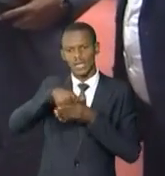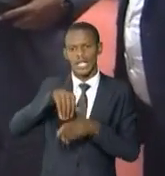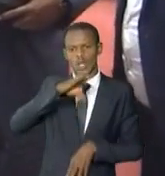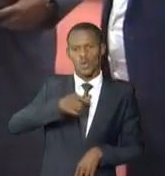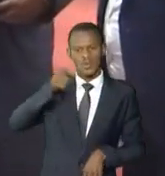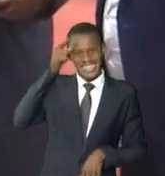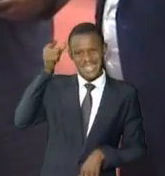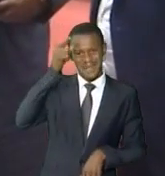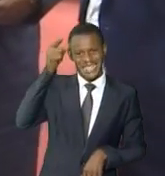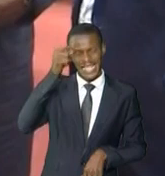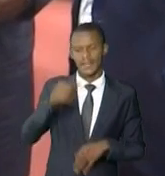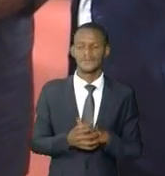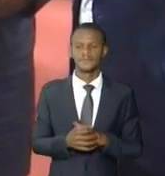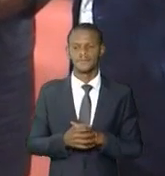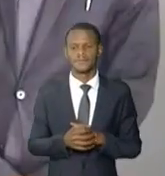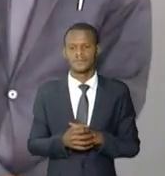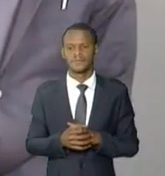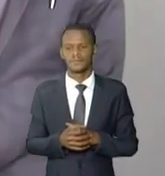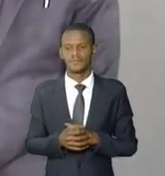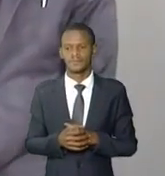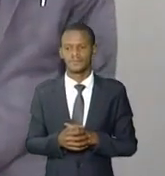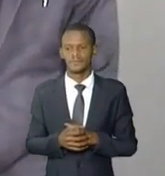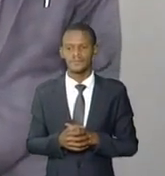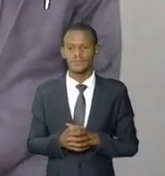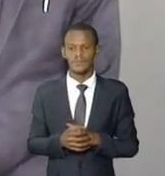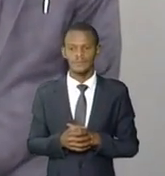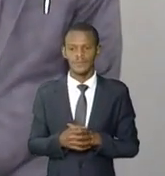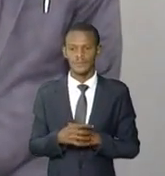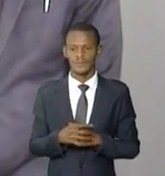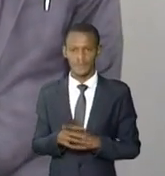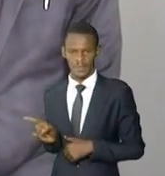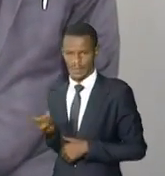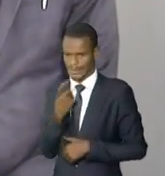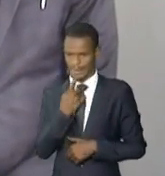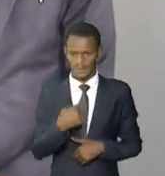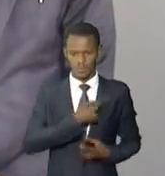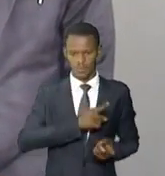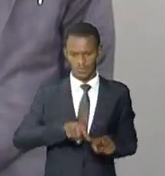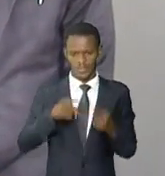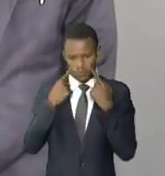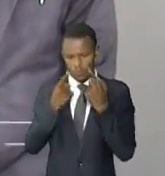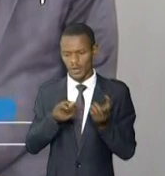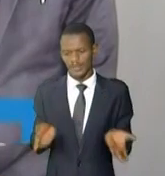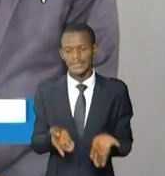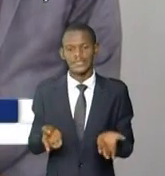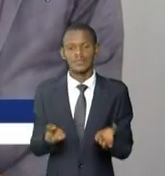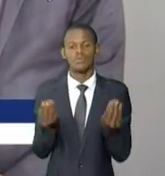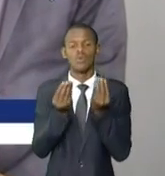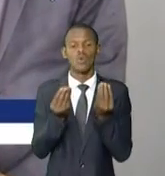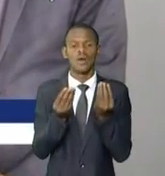terrain et j'ai constaté qu'il y avait certaines urgences. Ce qui m'a poussé de voir le